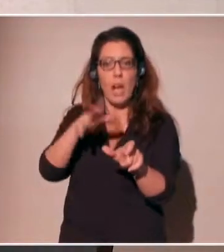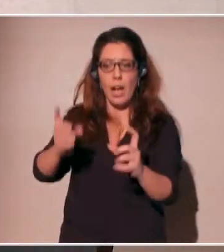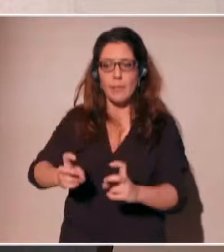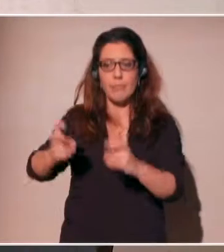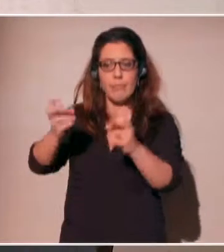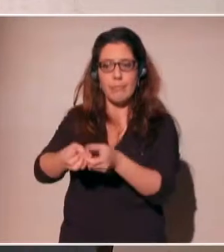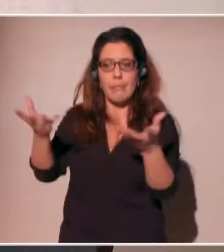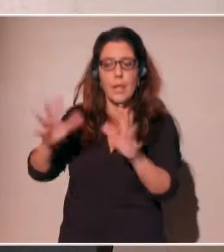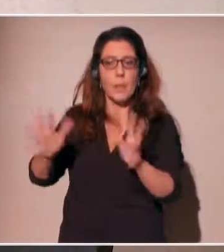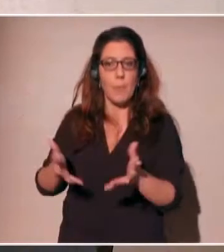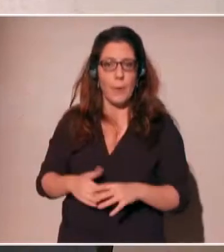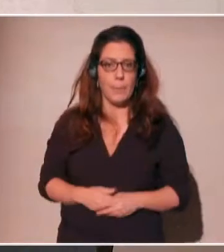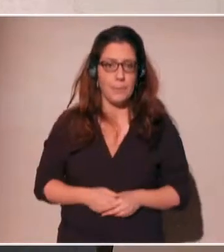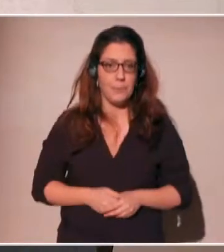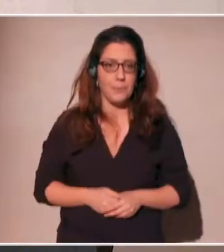Et